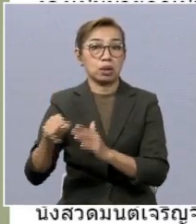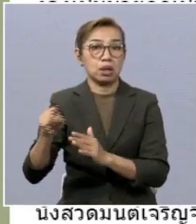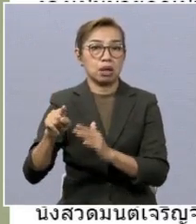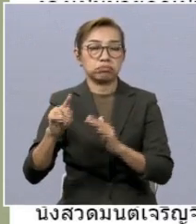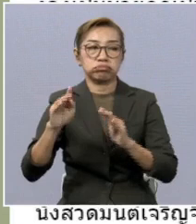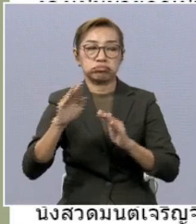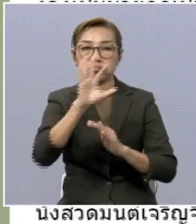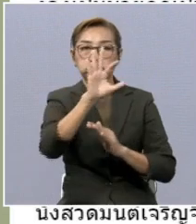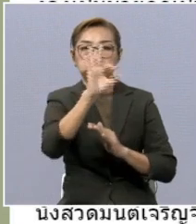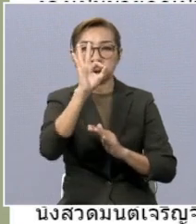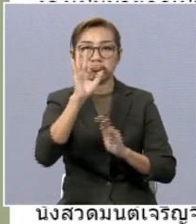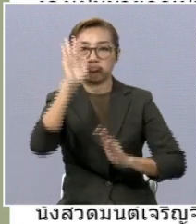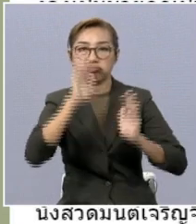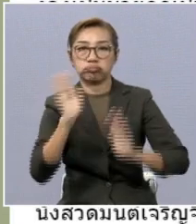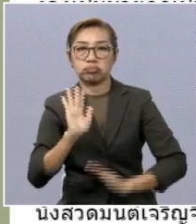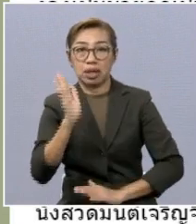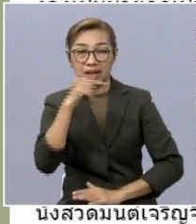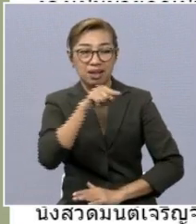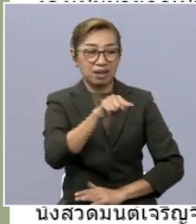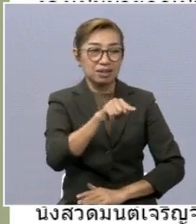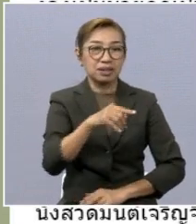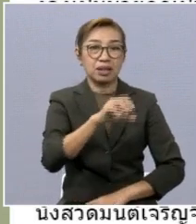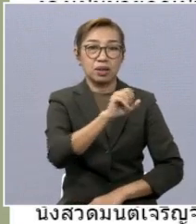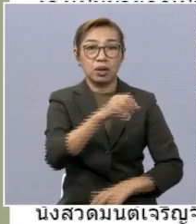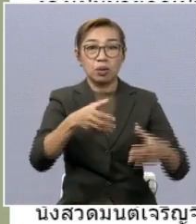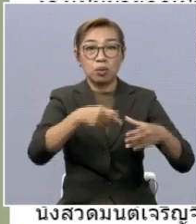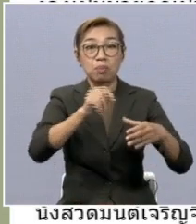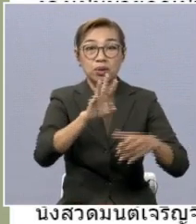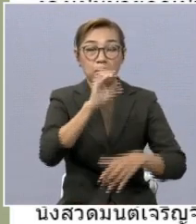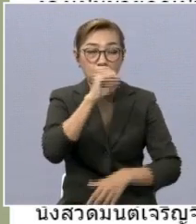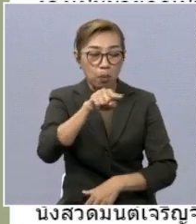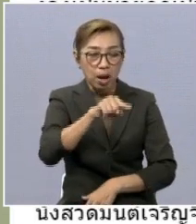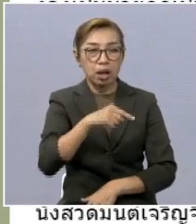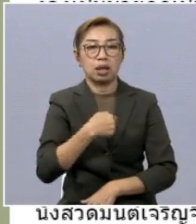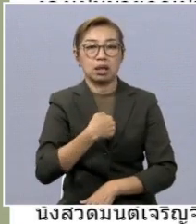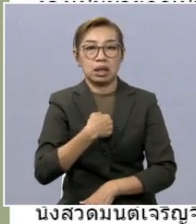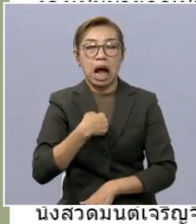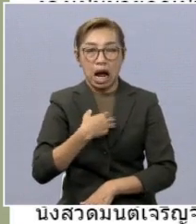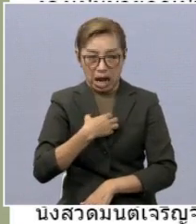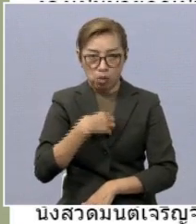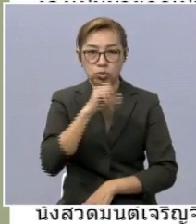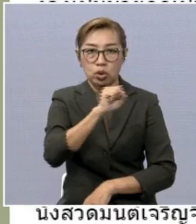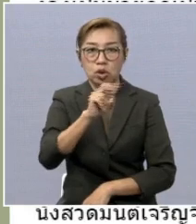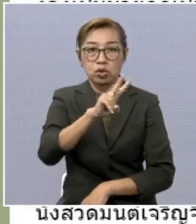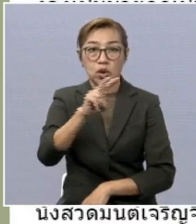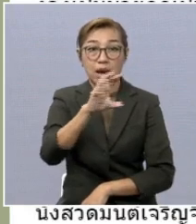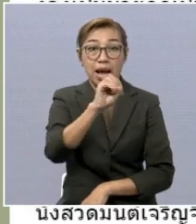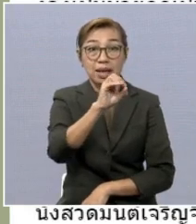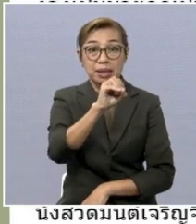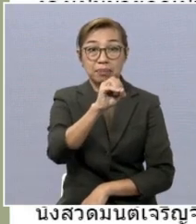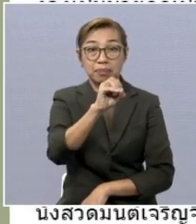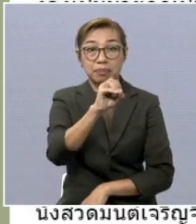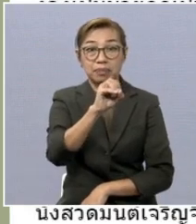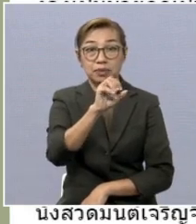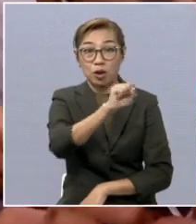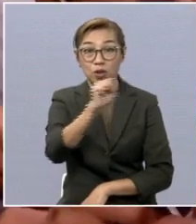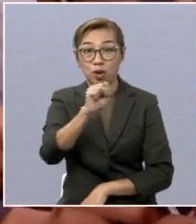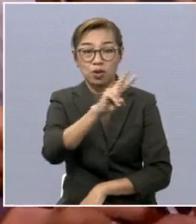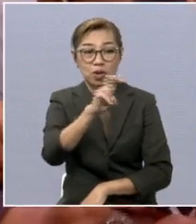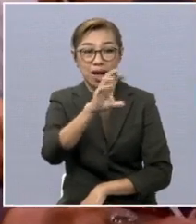รียกร้องแลนด์สไลด์250สส.ระวัง250สว.จะแลนด์สไลด์ตีกลับโอ้โหลักษ